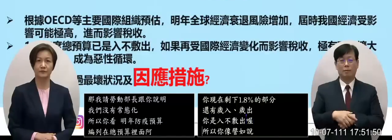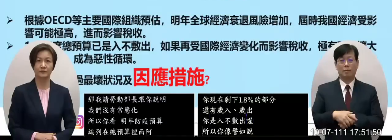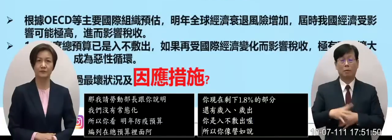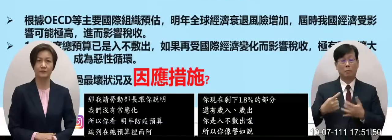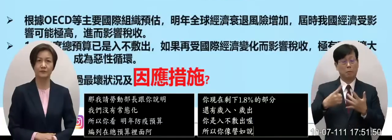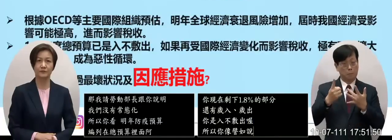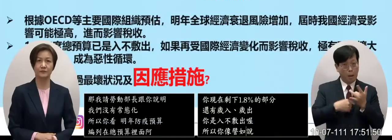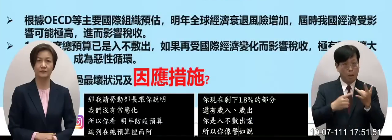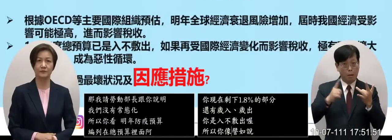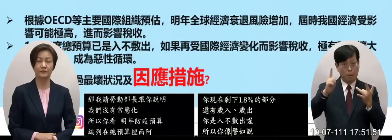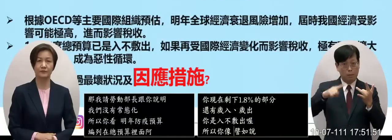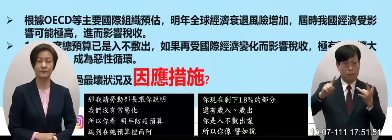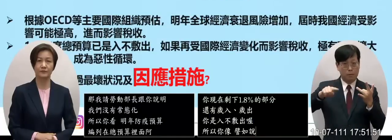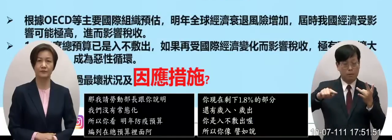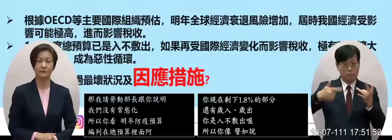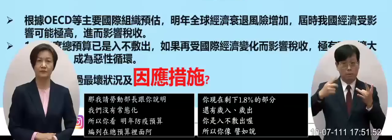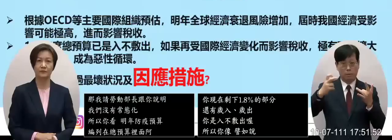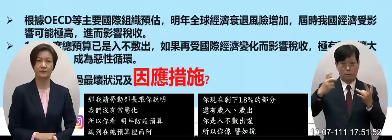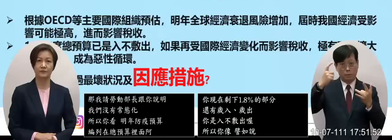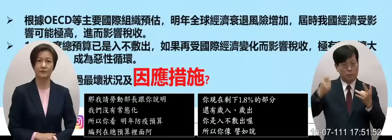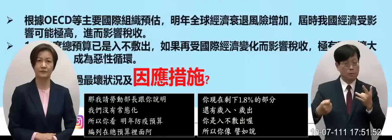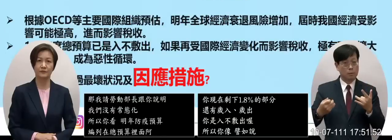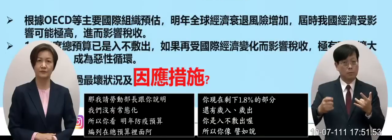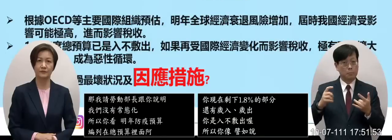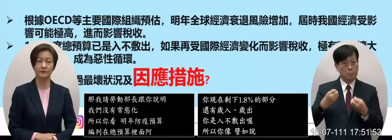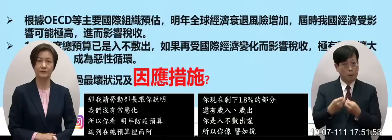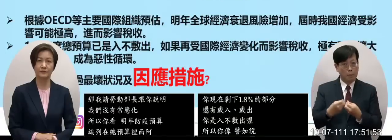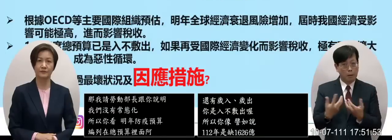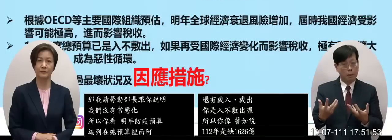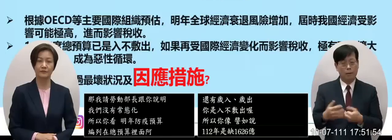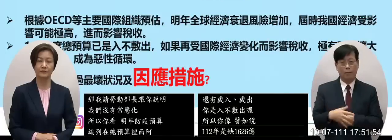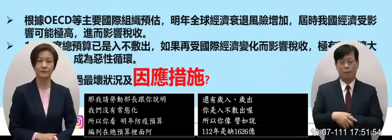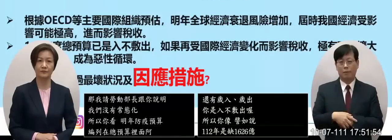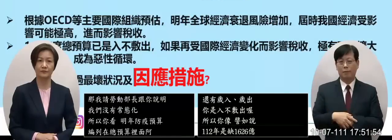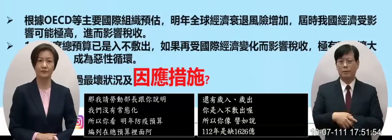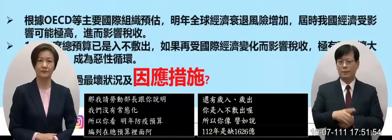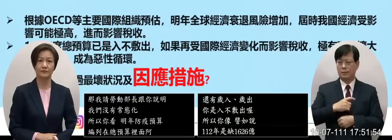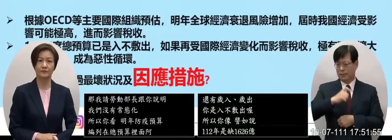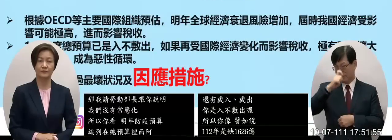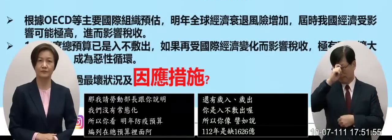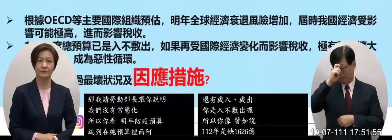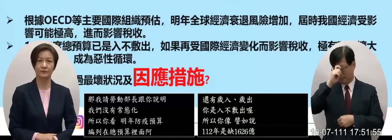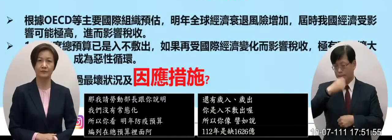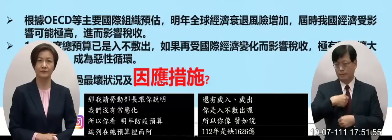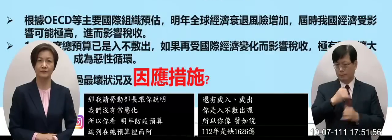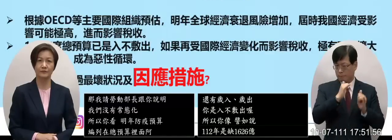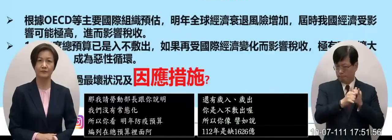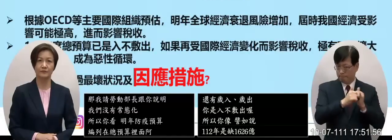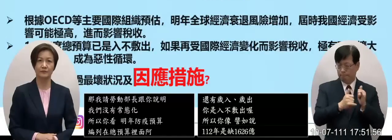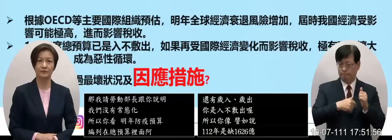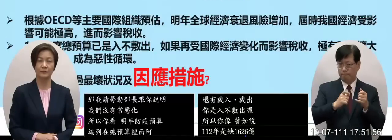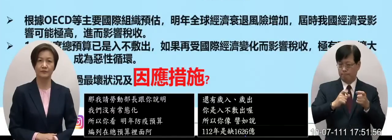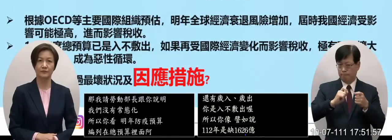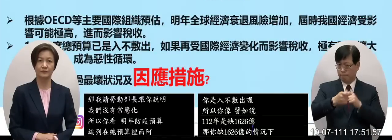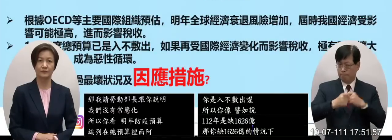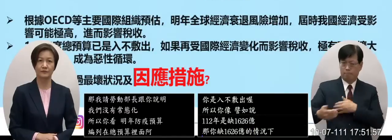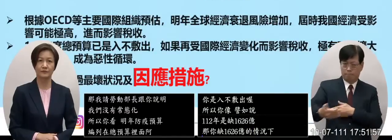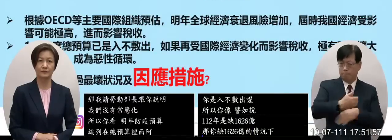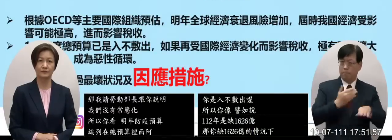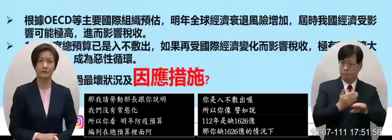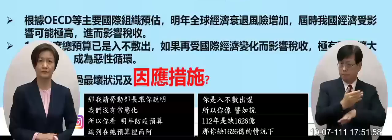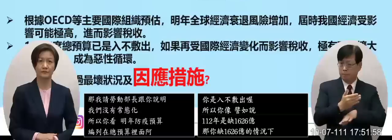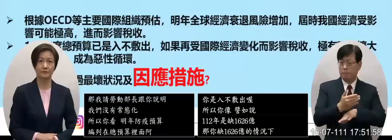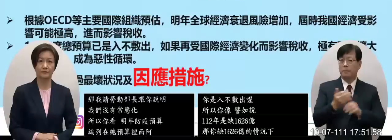那你缺1626亿的情况之下，是你期待对民众超征税